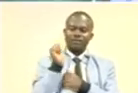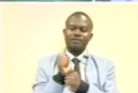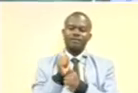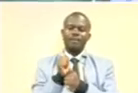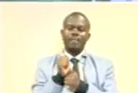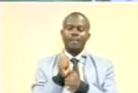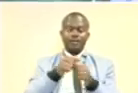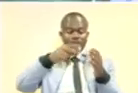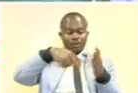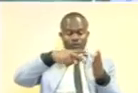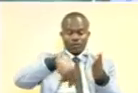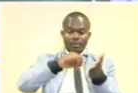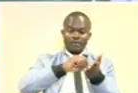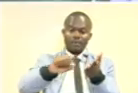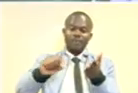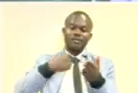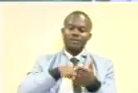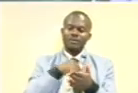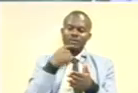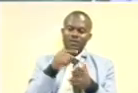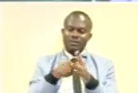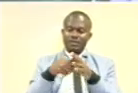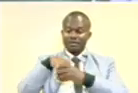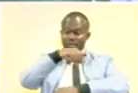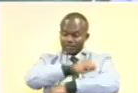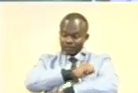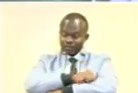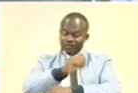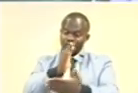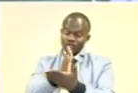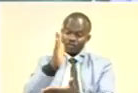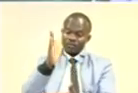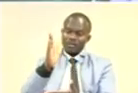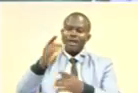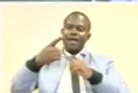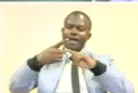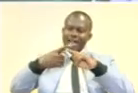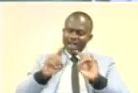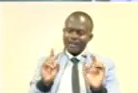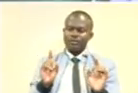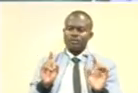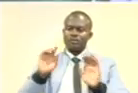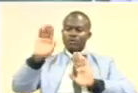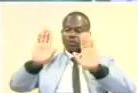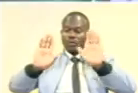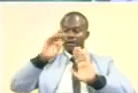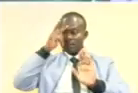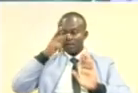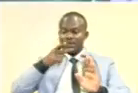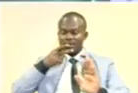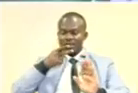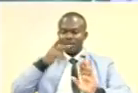kwandika tuvuge koko bitangirira mu ishuri ariko uruhare rw'ababyeyi